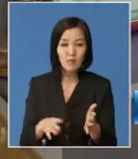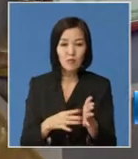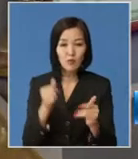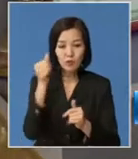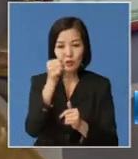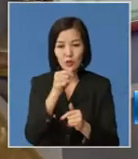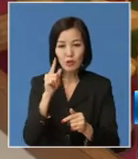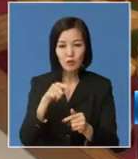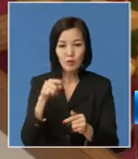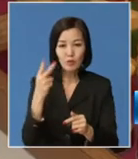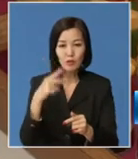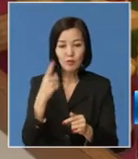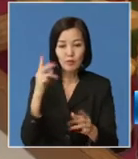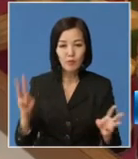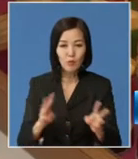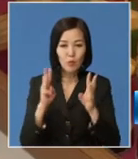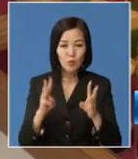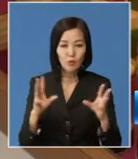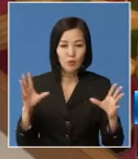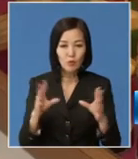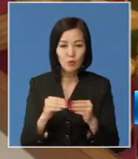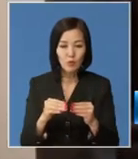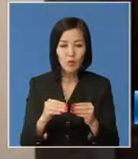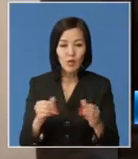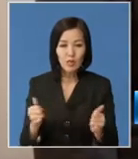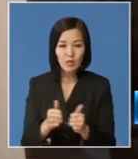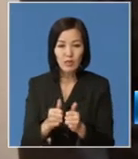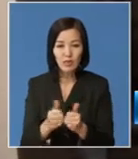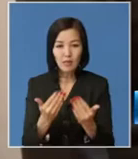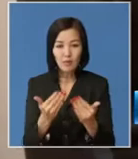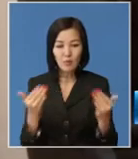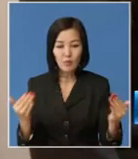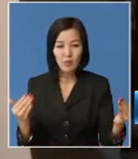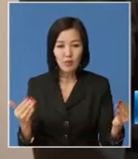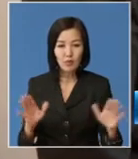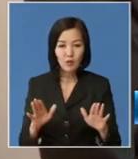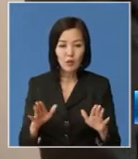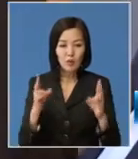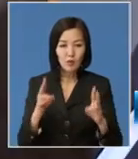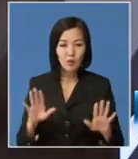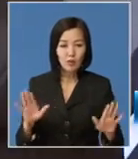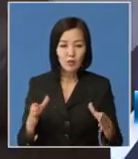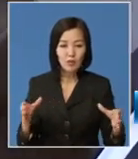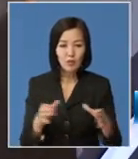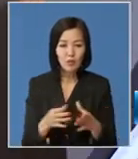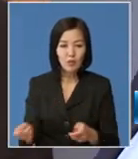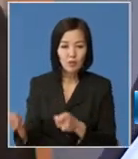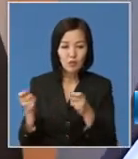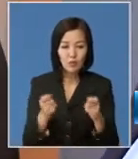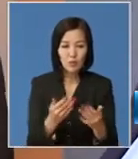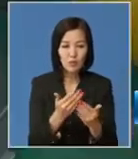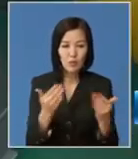жылы нөмірі 21 өрт сөндіру бөлімінің жанынан ашылған мұражай жақында төтенше жағдайлар басқармасының ғимаратына көшірілген болатын.